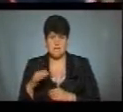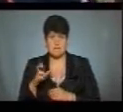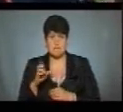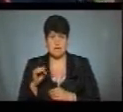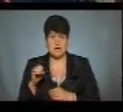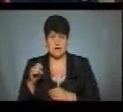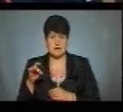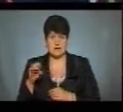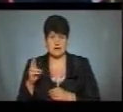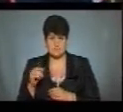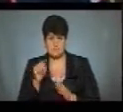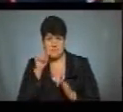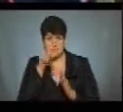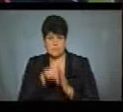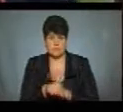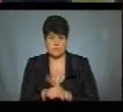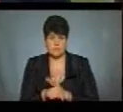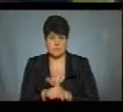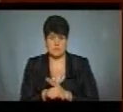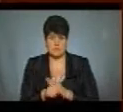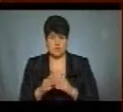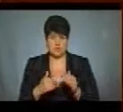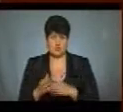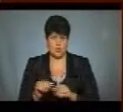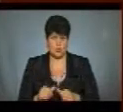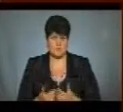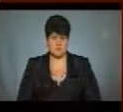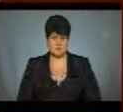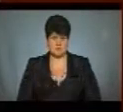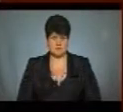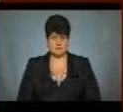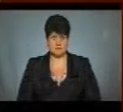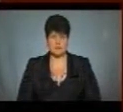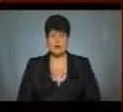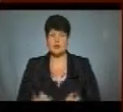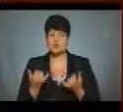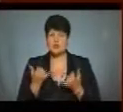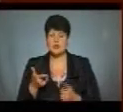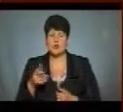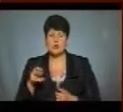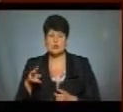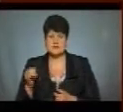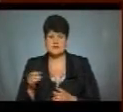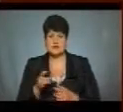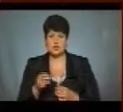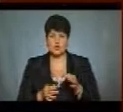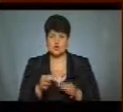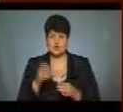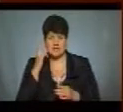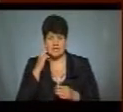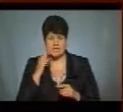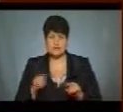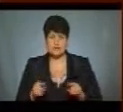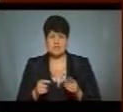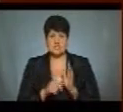беркутівець прослизнули через якісь ручні комісії. Сьогодні Голосіївський районний суд Києва заарештував на